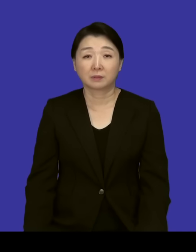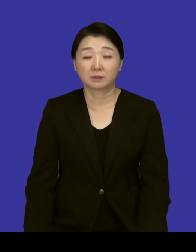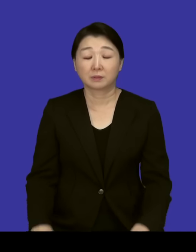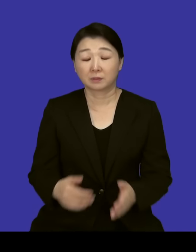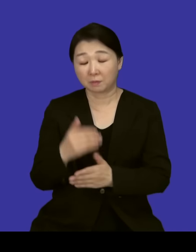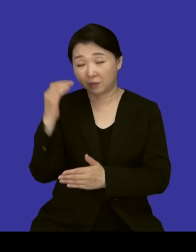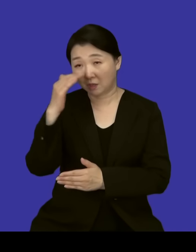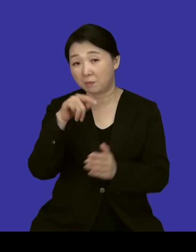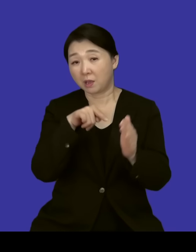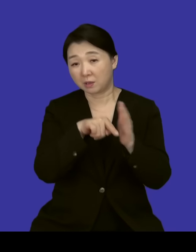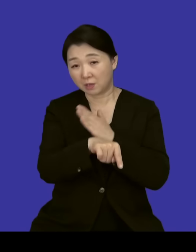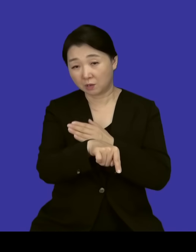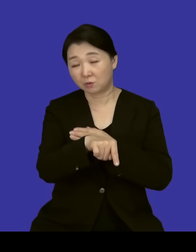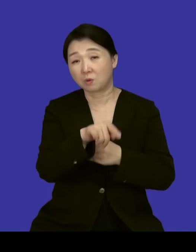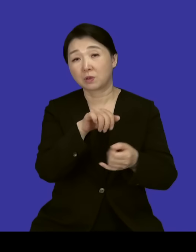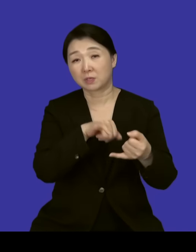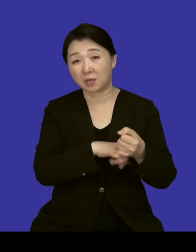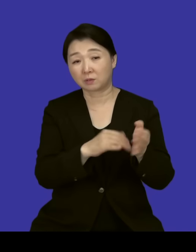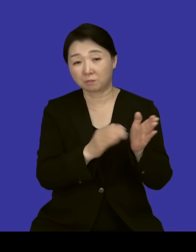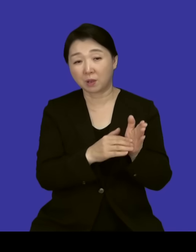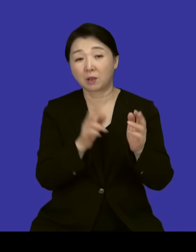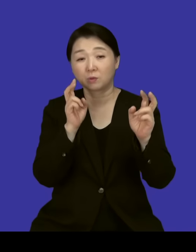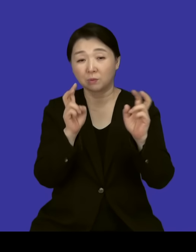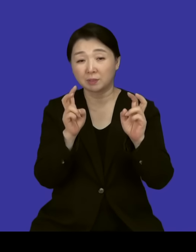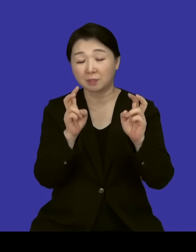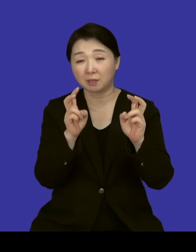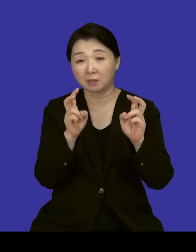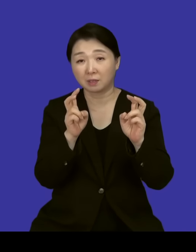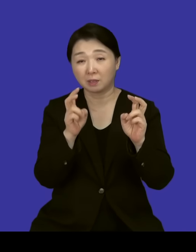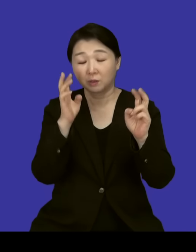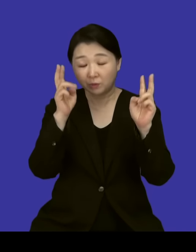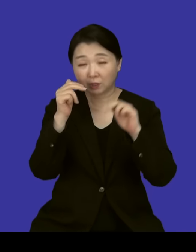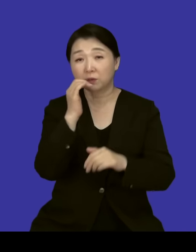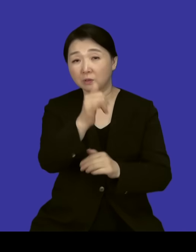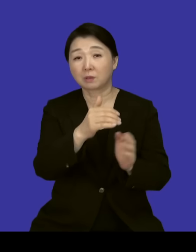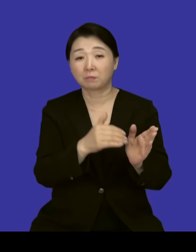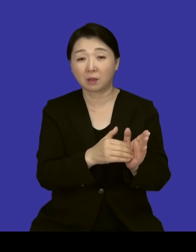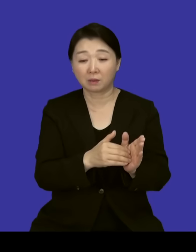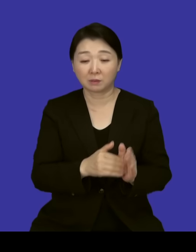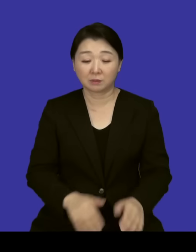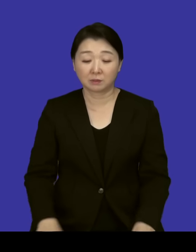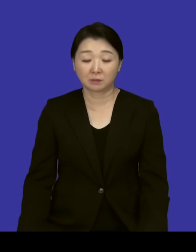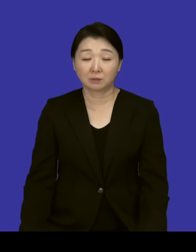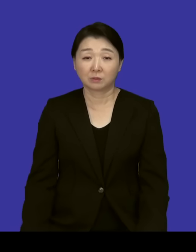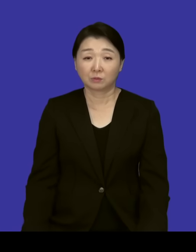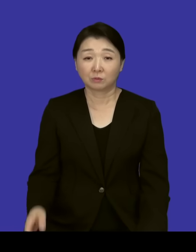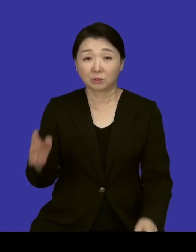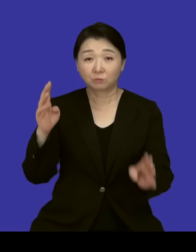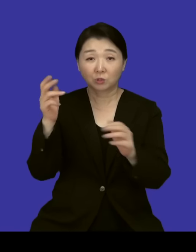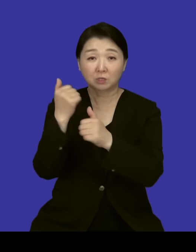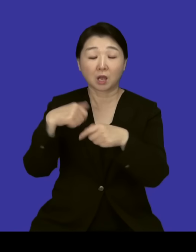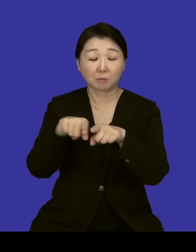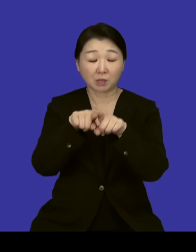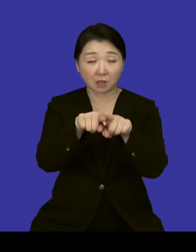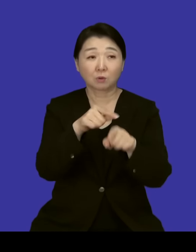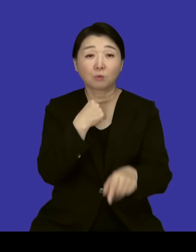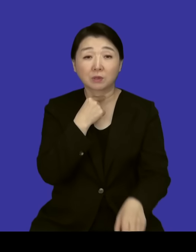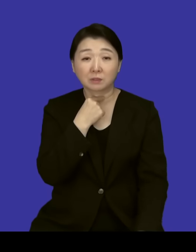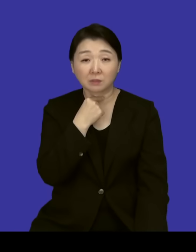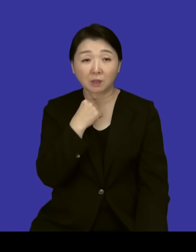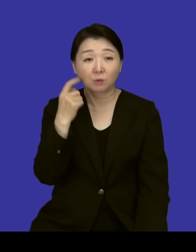탐방을 가기로 했던 그 회사의 어떤 회장님한테 전화를 했죠. 네. 아니 저희 부사장님까지 모시고 가려고 하는데